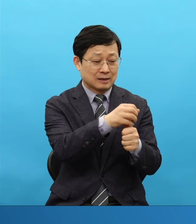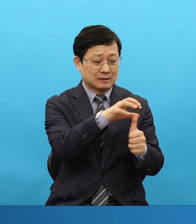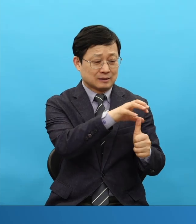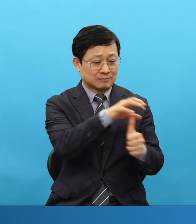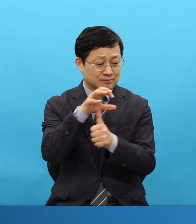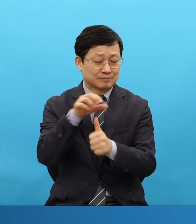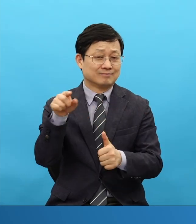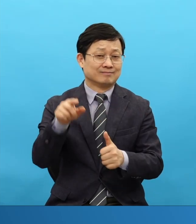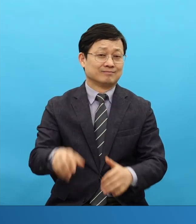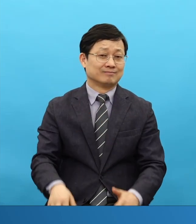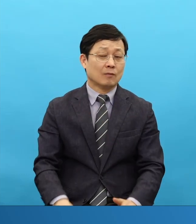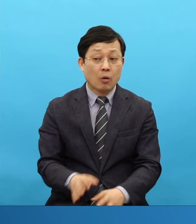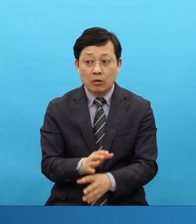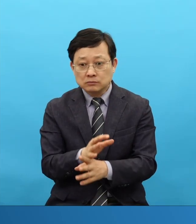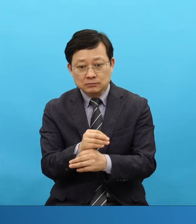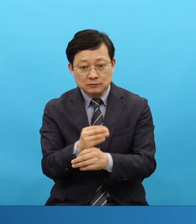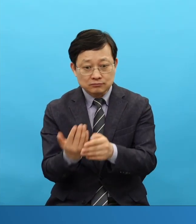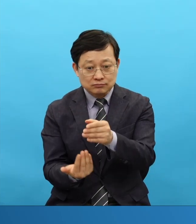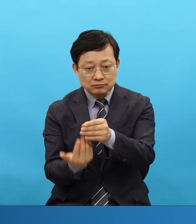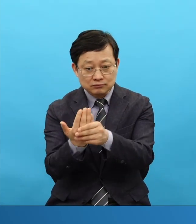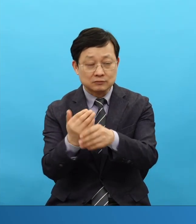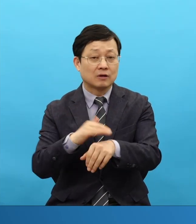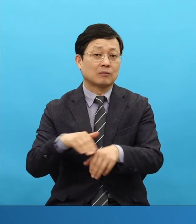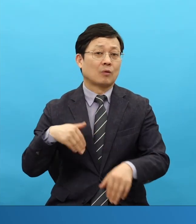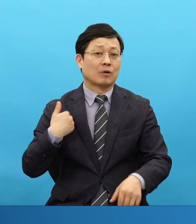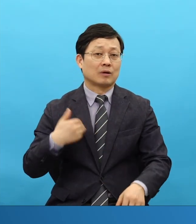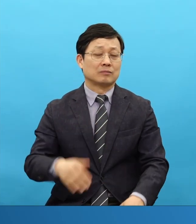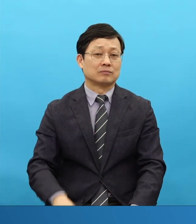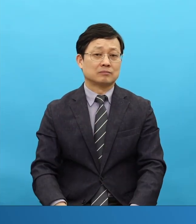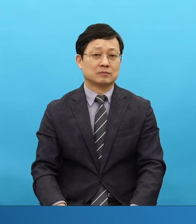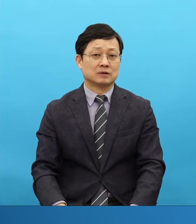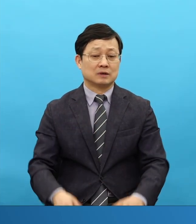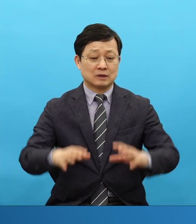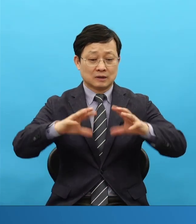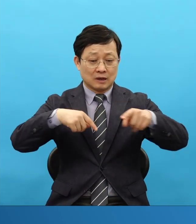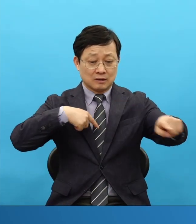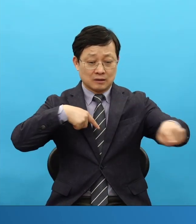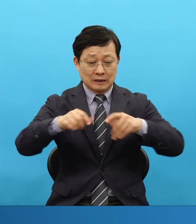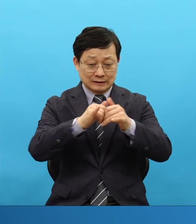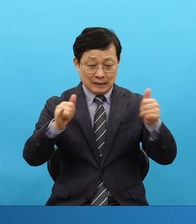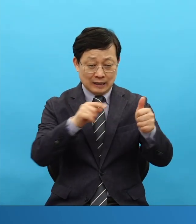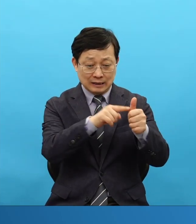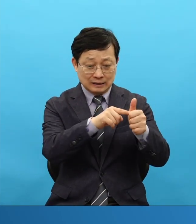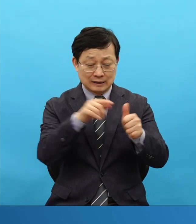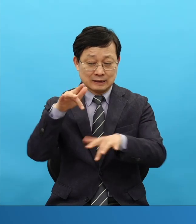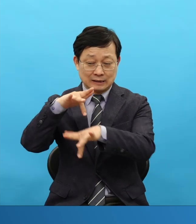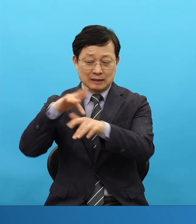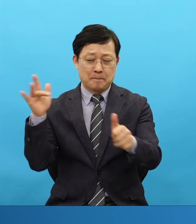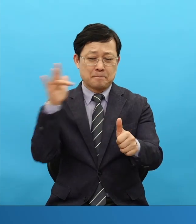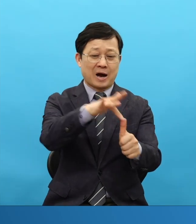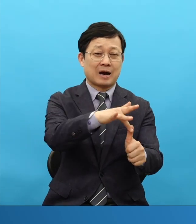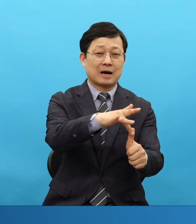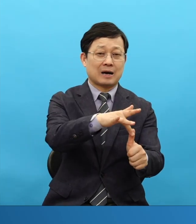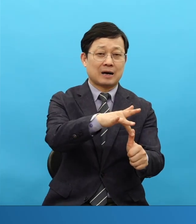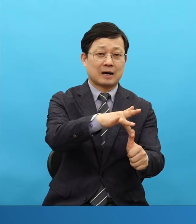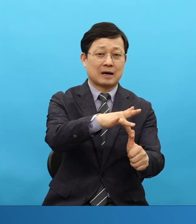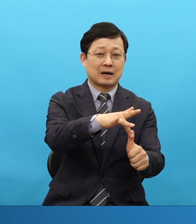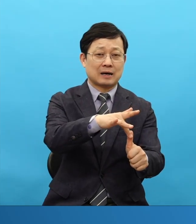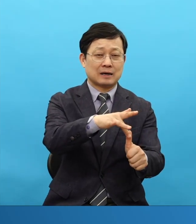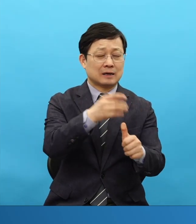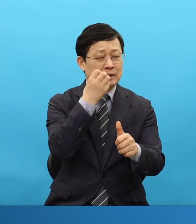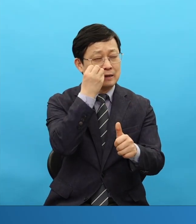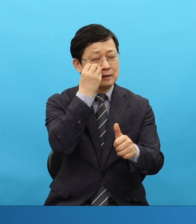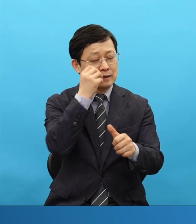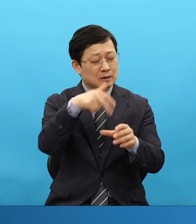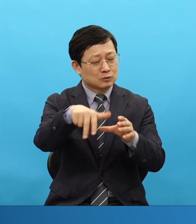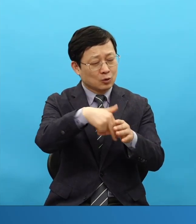언제 들어갈지 몰라. And so we don't know when they're going to enter in. 정사를 잡고 권세 잡고 악한 영들이요. 이상한 종교 만들어서 그걸